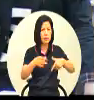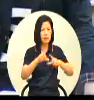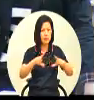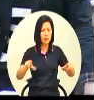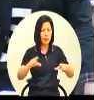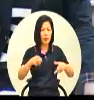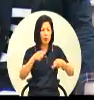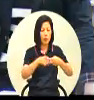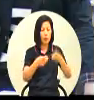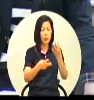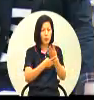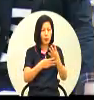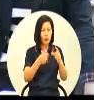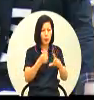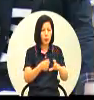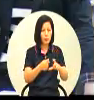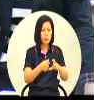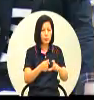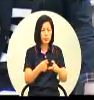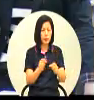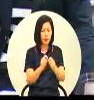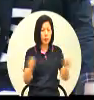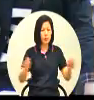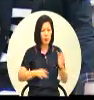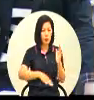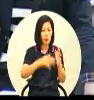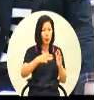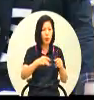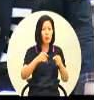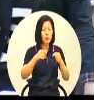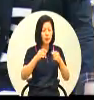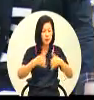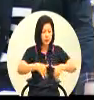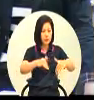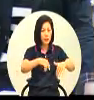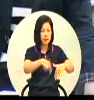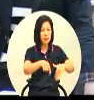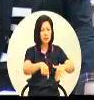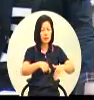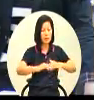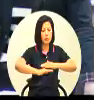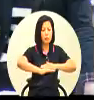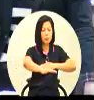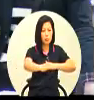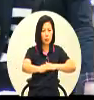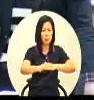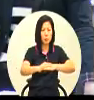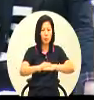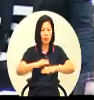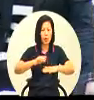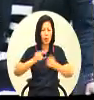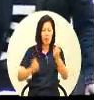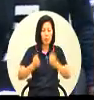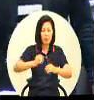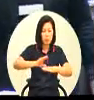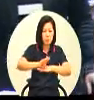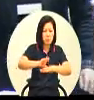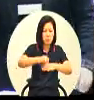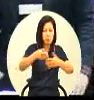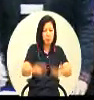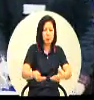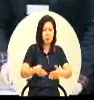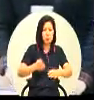区这个附近的永红巷，坦白讲，这个路面啊，坦白讲是拢挡车啦、超载超速